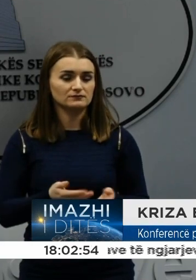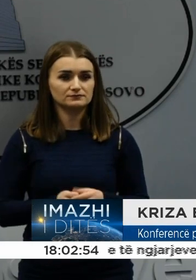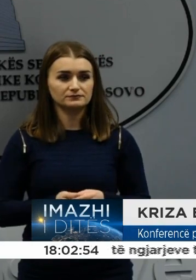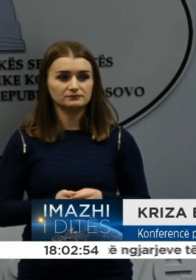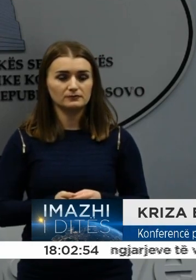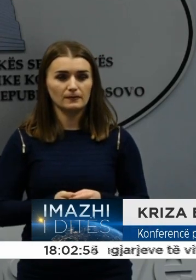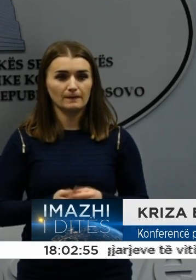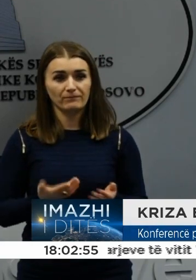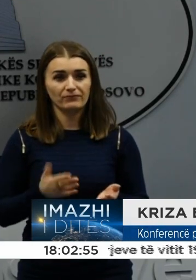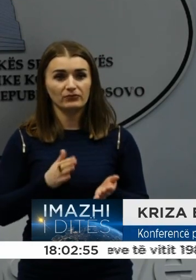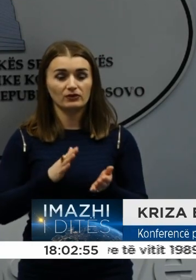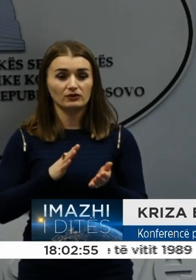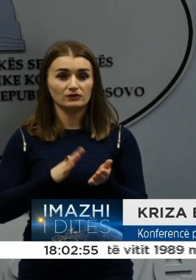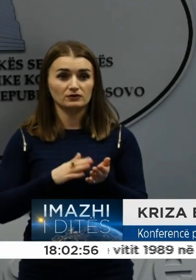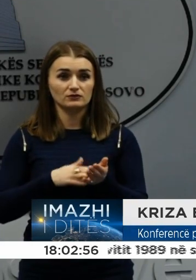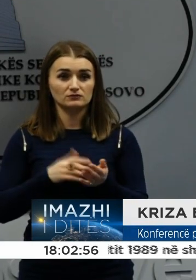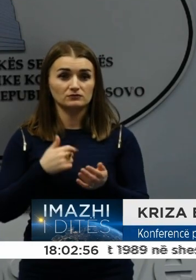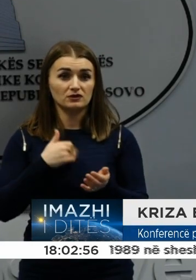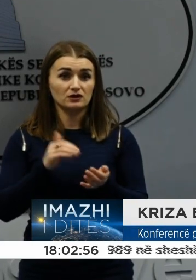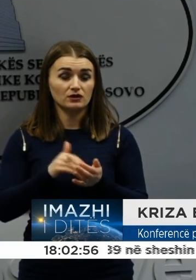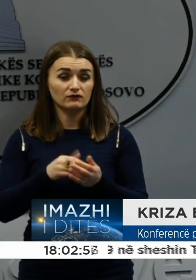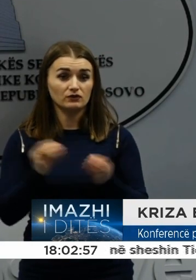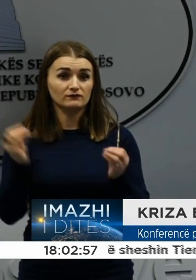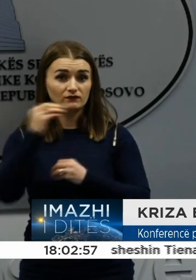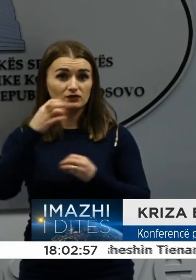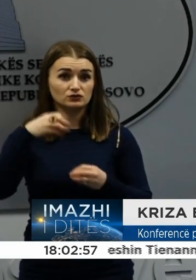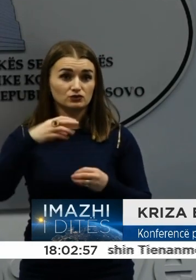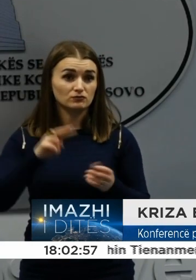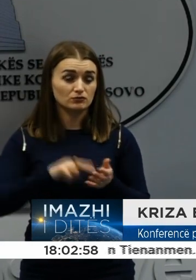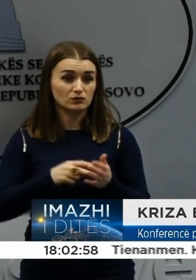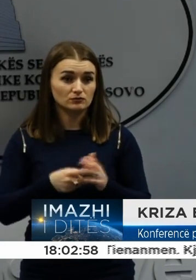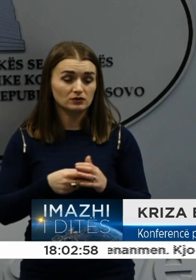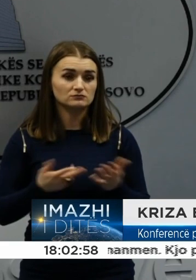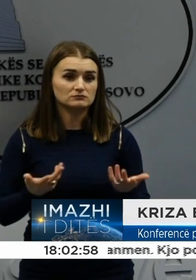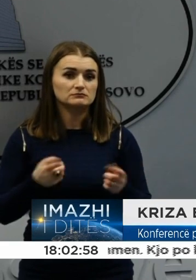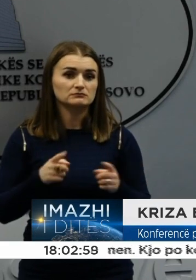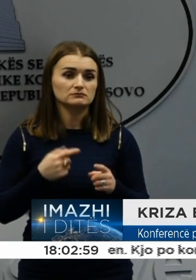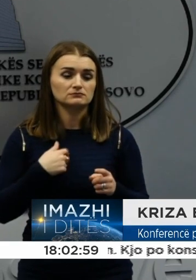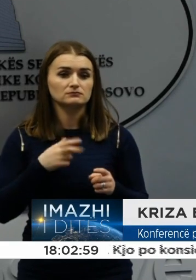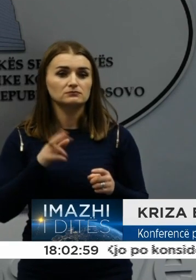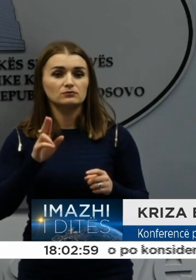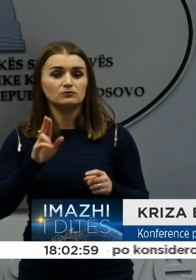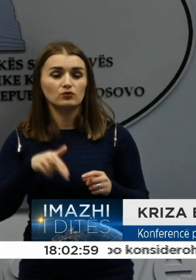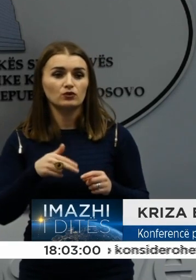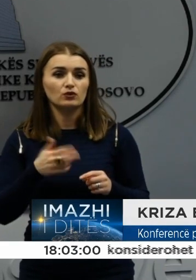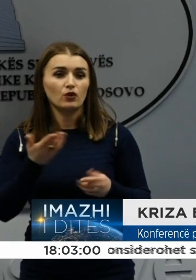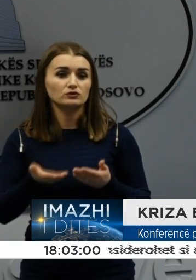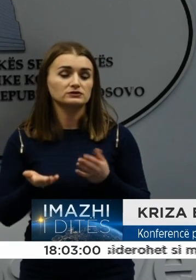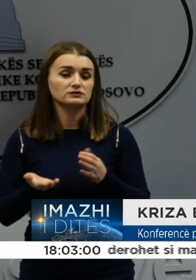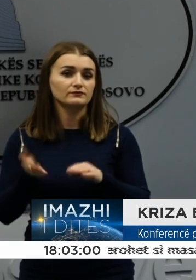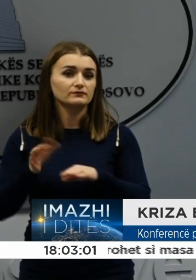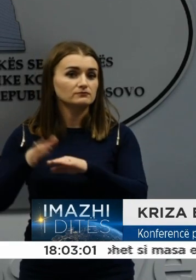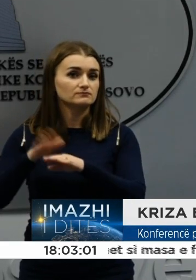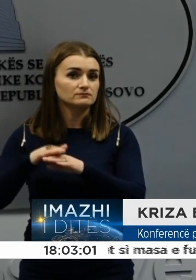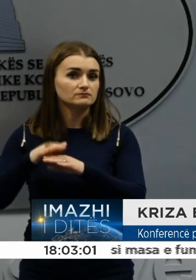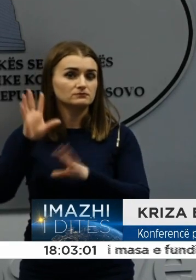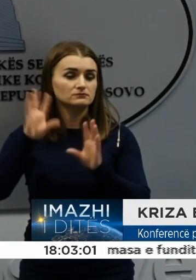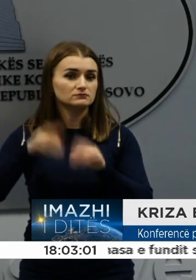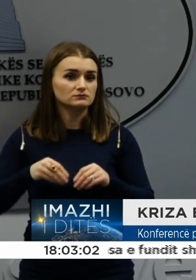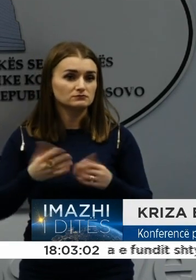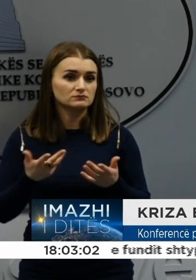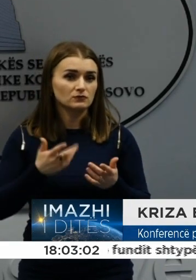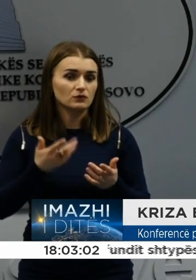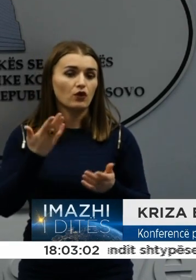do të mjaftaj, por na shpresojna që nuk do të shkojmë në atë mos, dhe natyrisht mundet me qenë edhe ma i shkurt